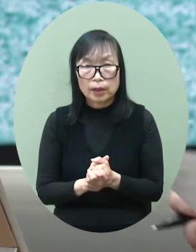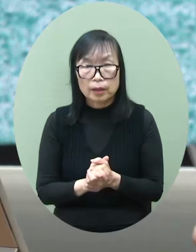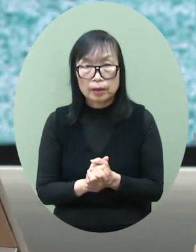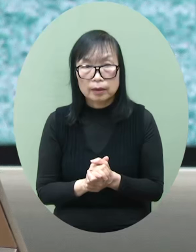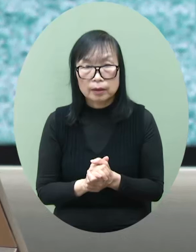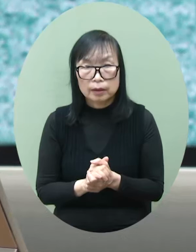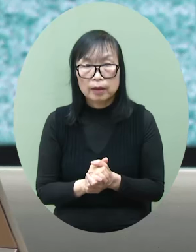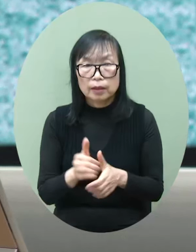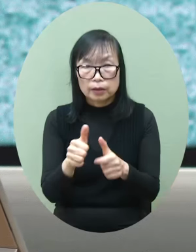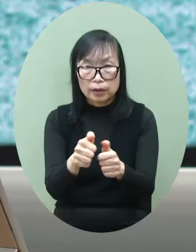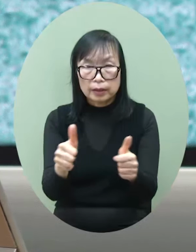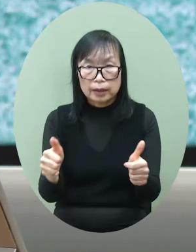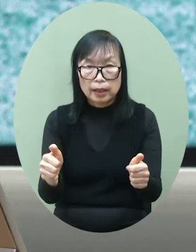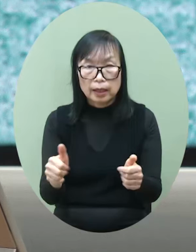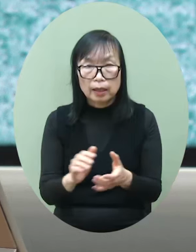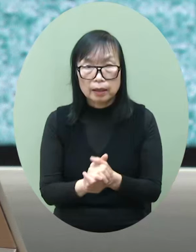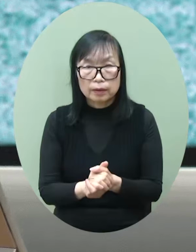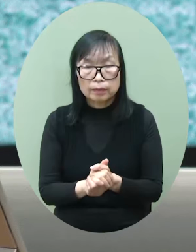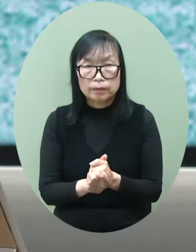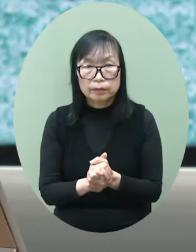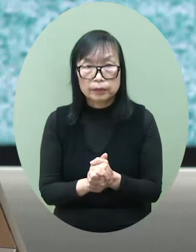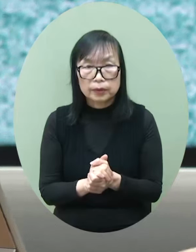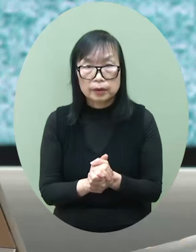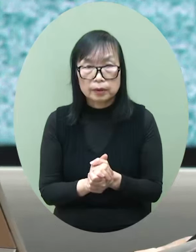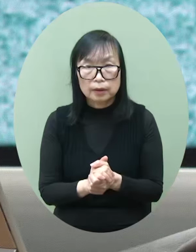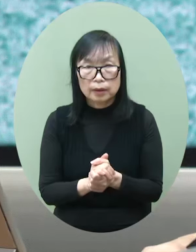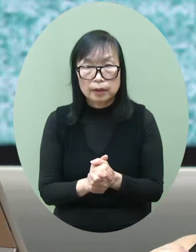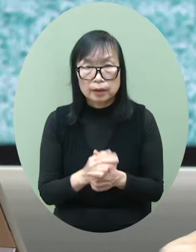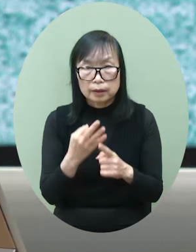好好謝謝大家到現在